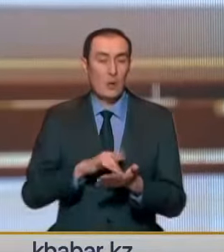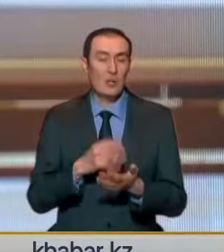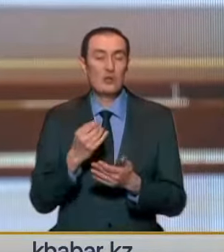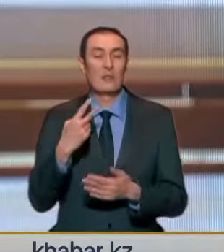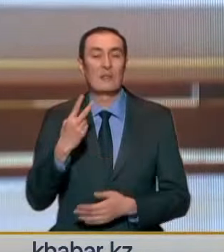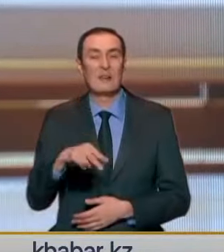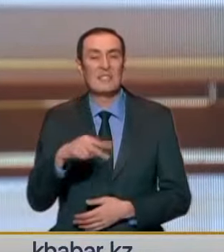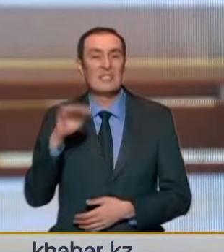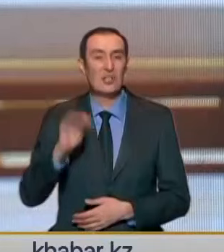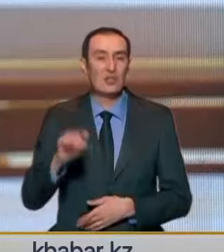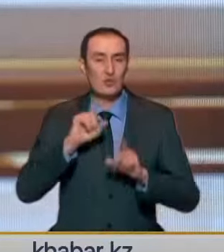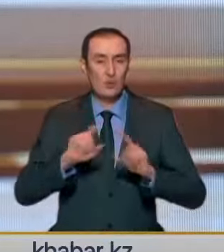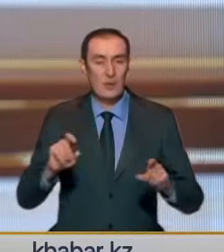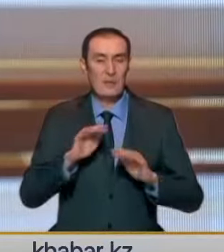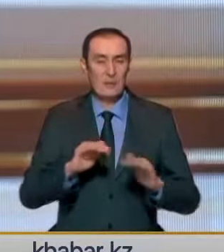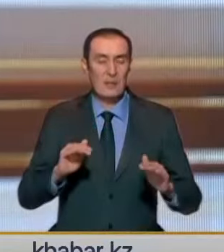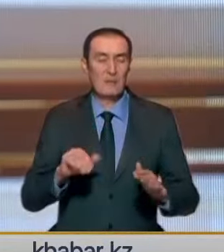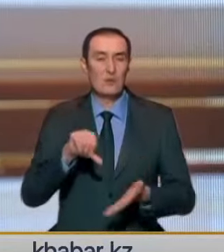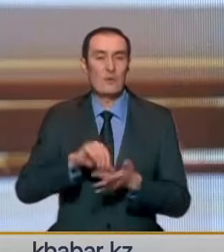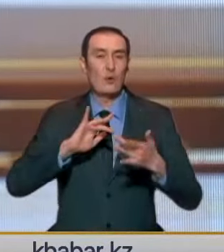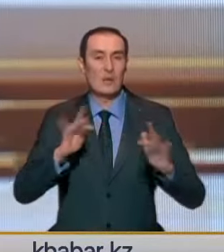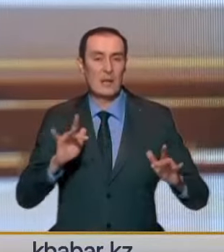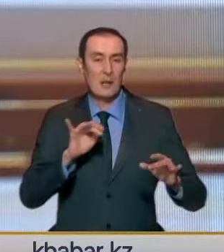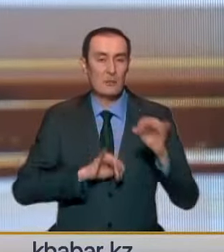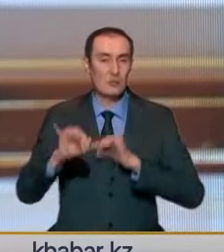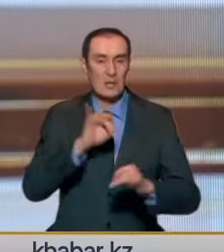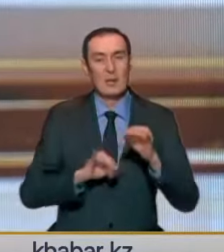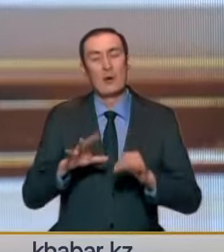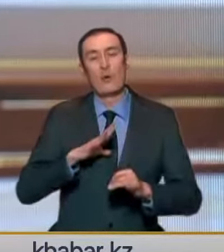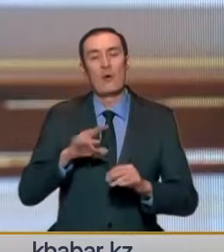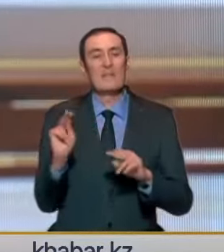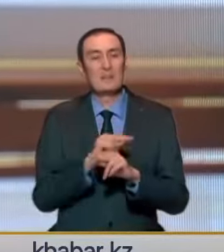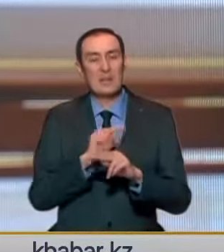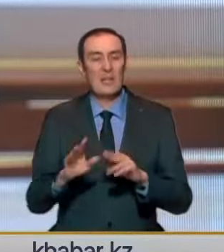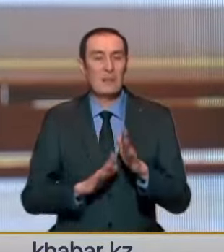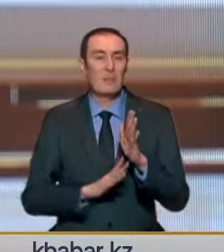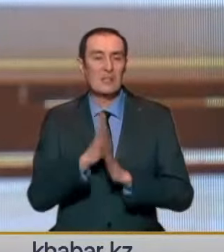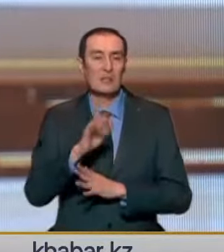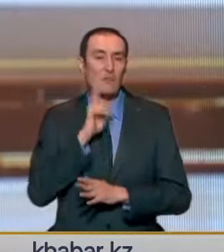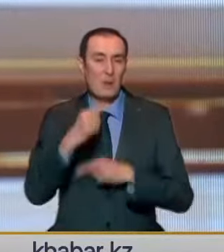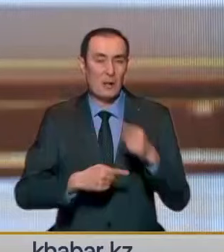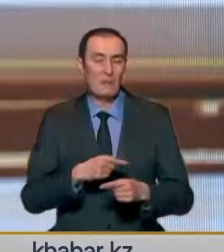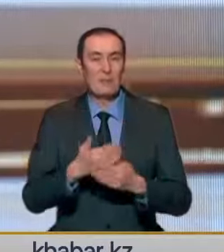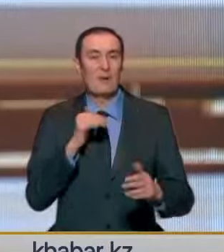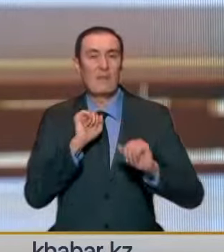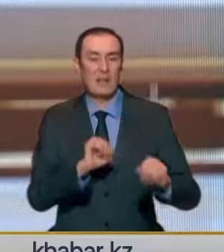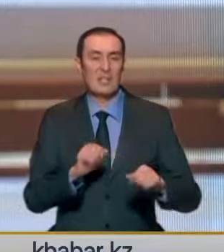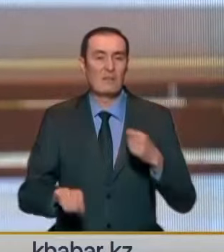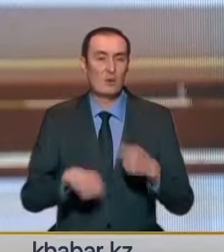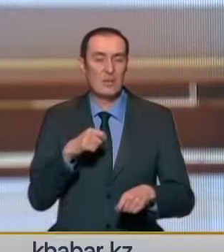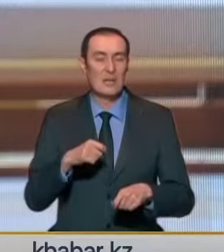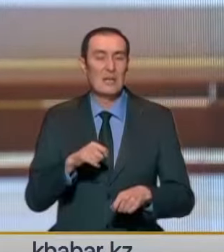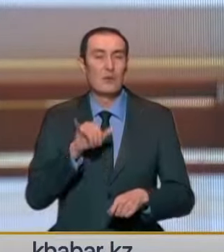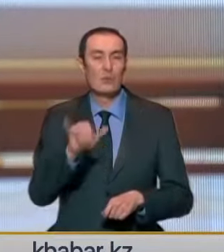Еще более 2000 школьников присоединились к форуму онлайн. В ходе встречи говорили о воспитании подрастающего поколения и профилактике правонарушений